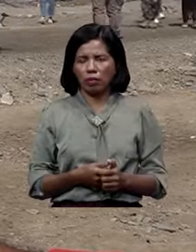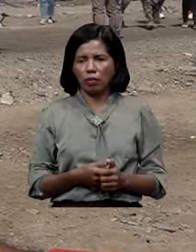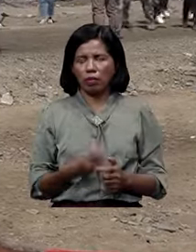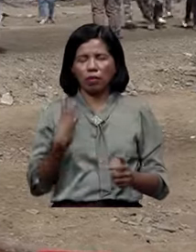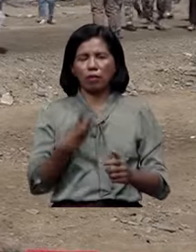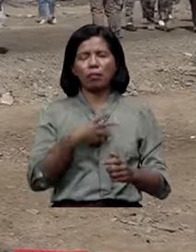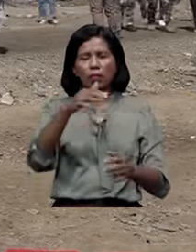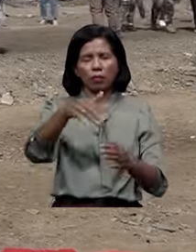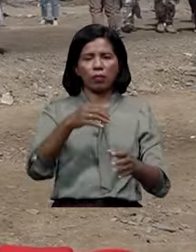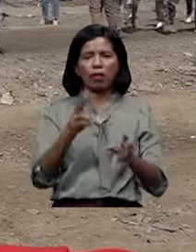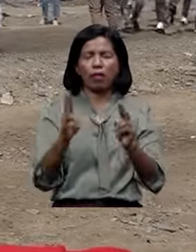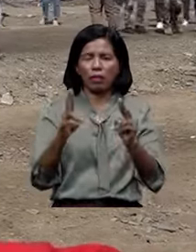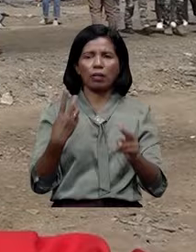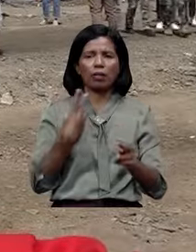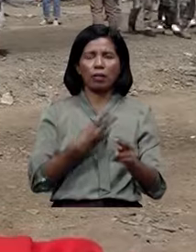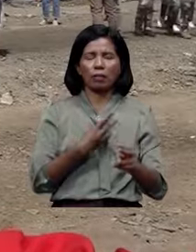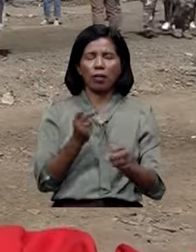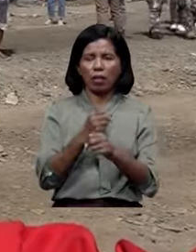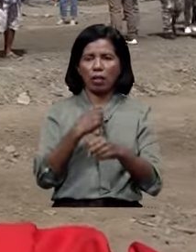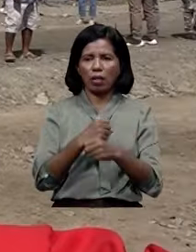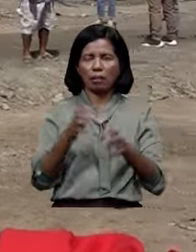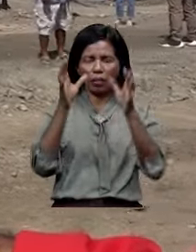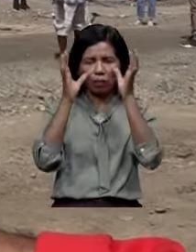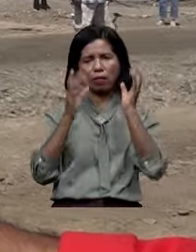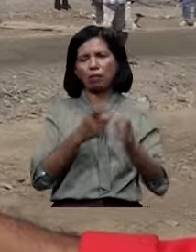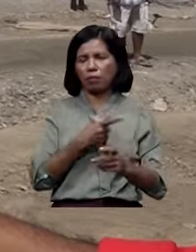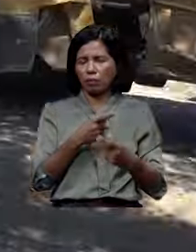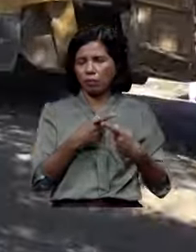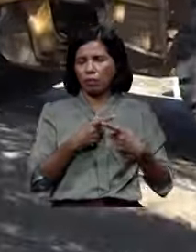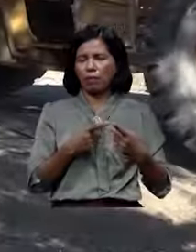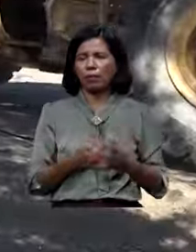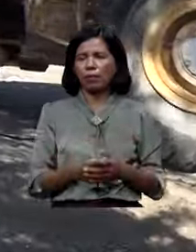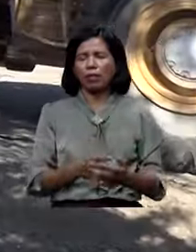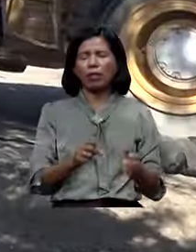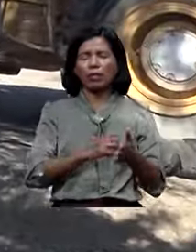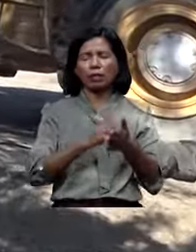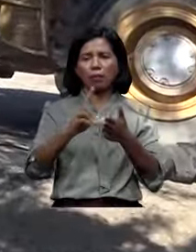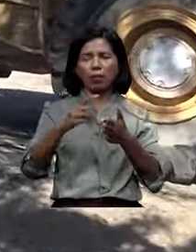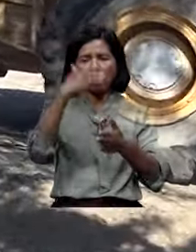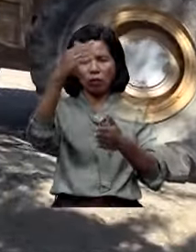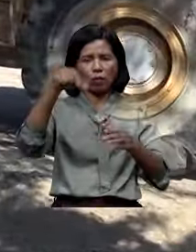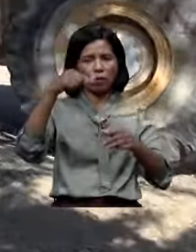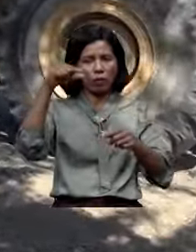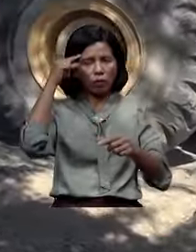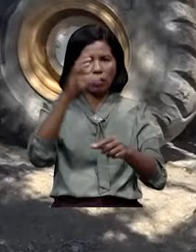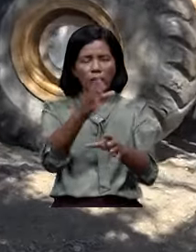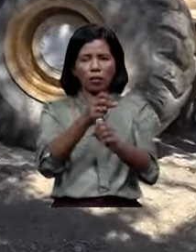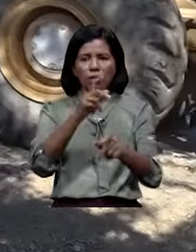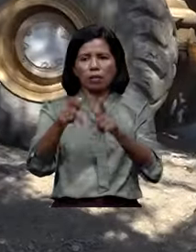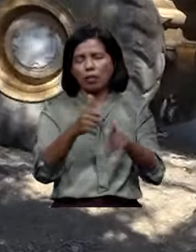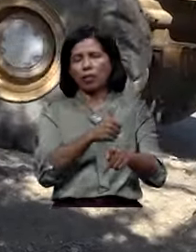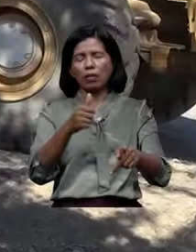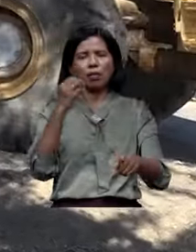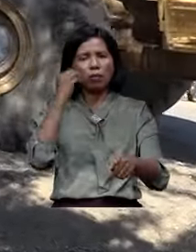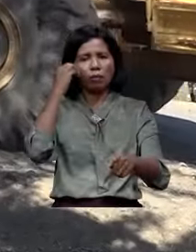beritoru atau ini mah haram dia amne fon moras tuir plano semanoin governo liu sekipa konjunta se hasaitan komunidade balung nebe